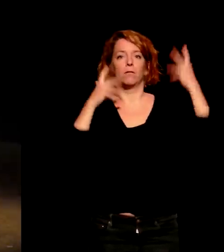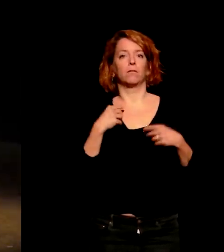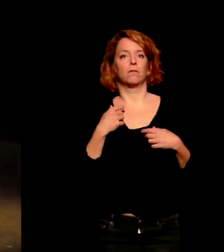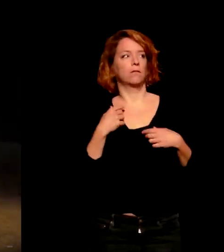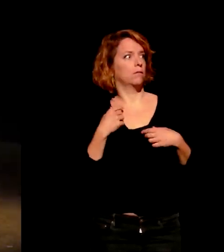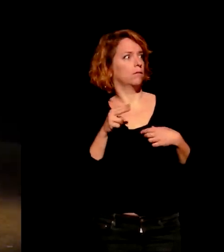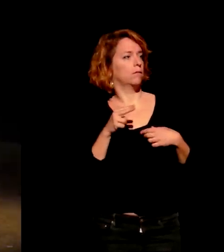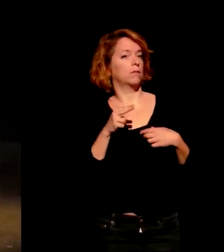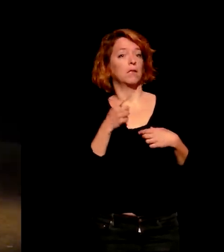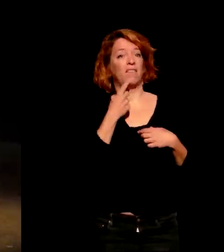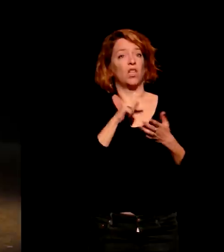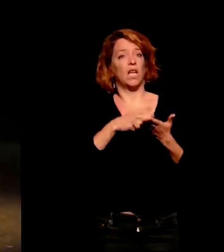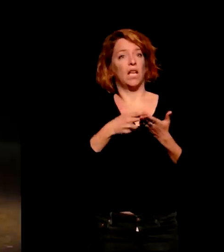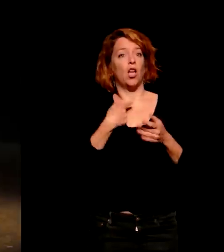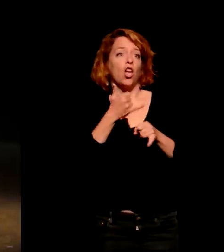plaît.